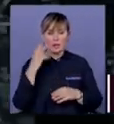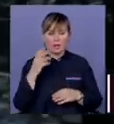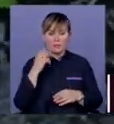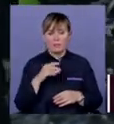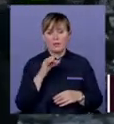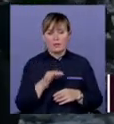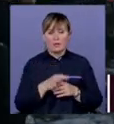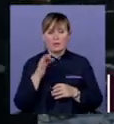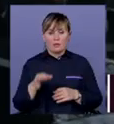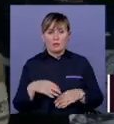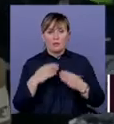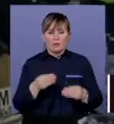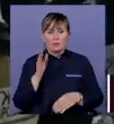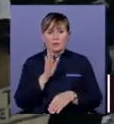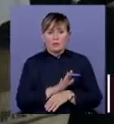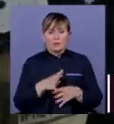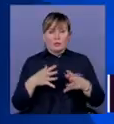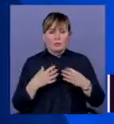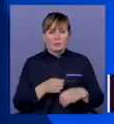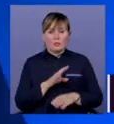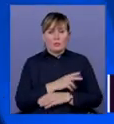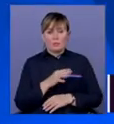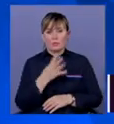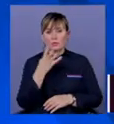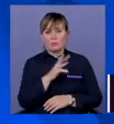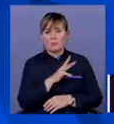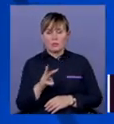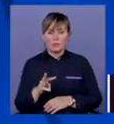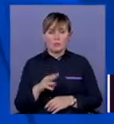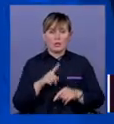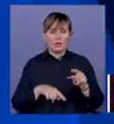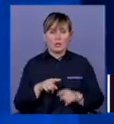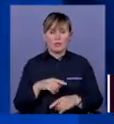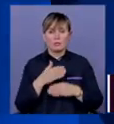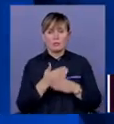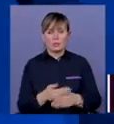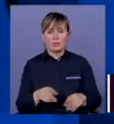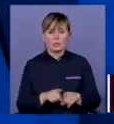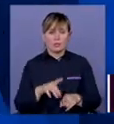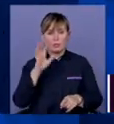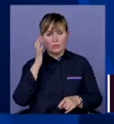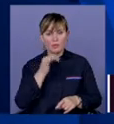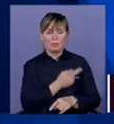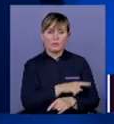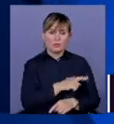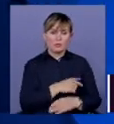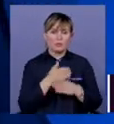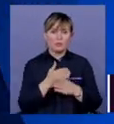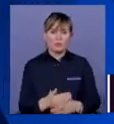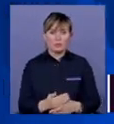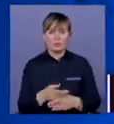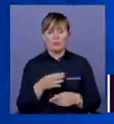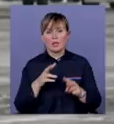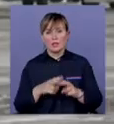Алматинской области дано указание выплатить семьям погибших по 4 миллиона тенге. Родным погибших также окажут психологическую и медицинскую поддержку.